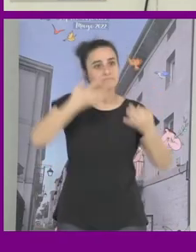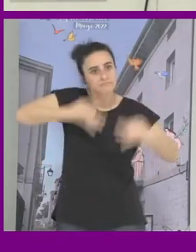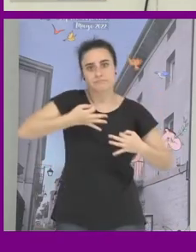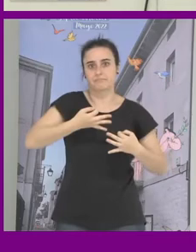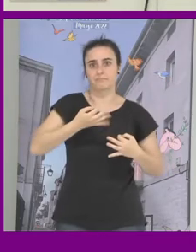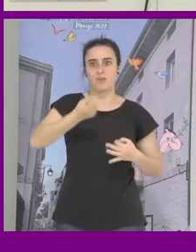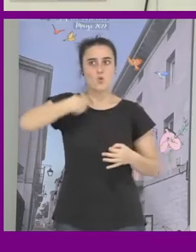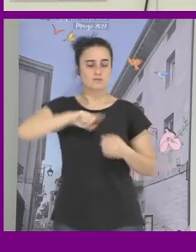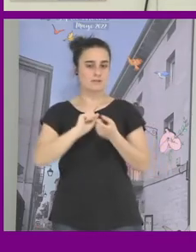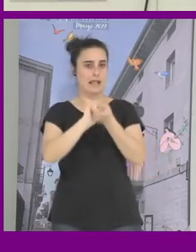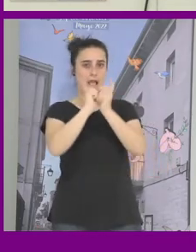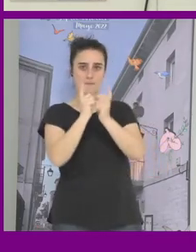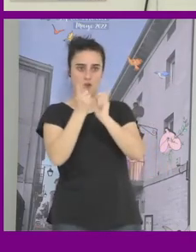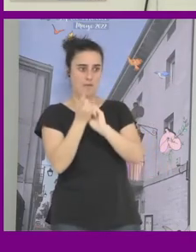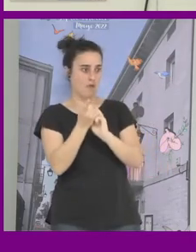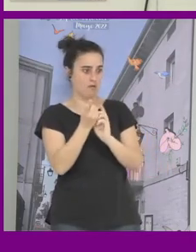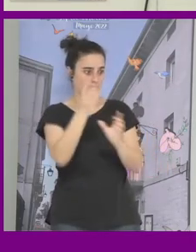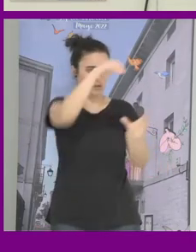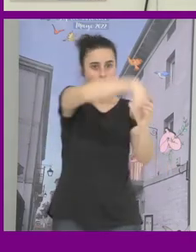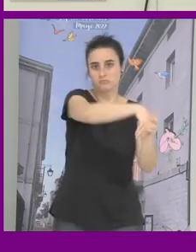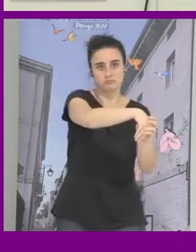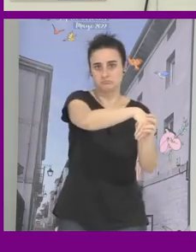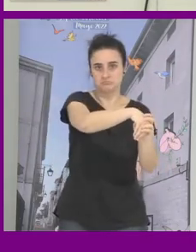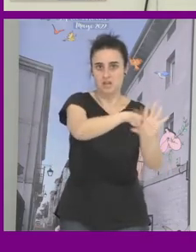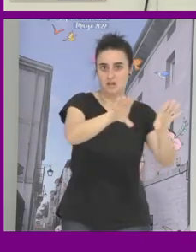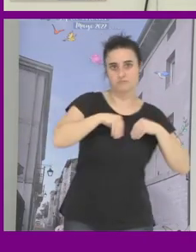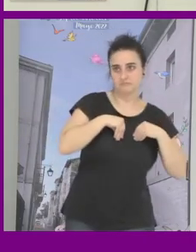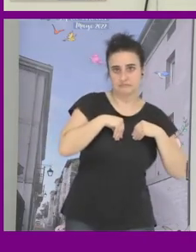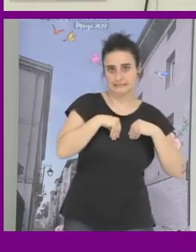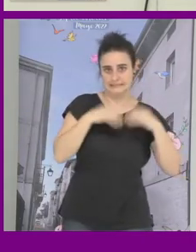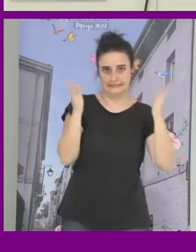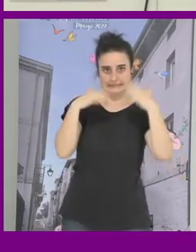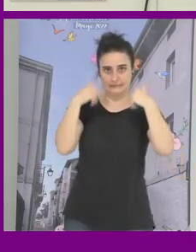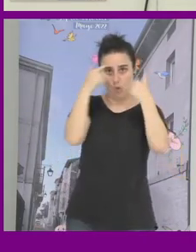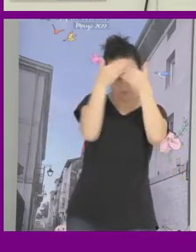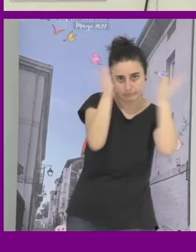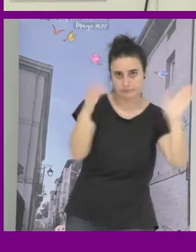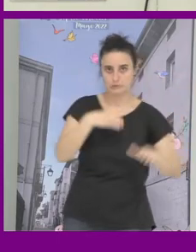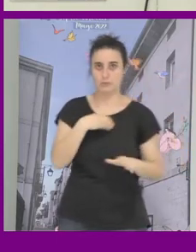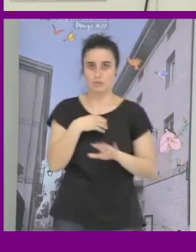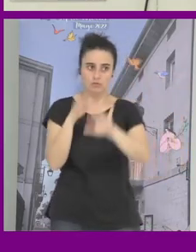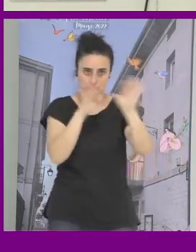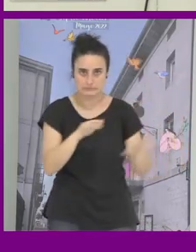gure eraldaketak bueno, hartzeko edo eta haien begirada zabaltzeko, ez?